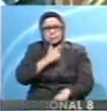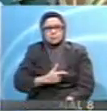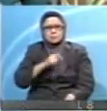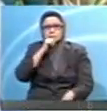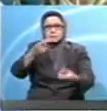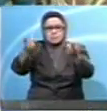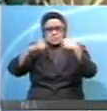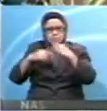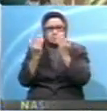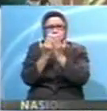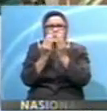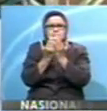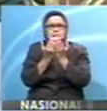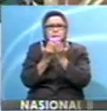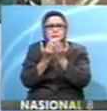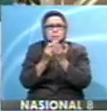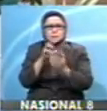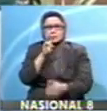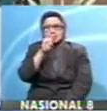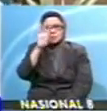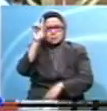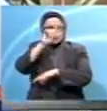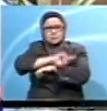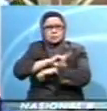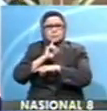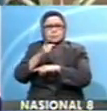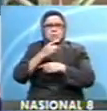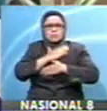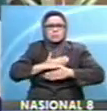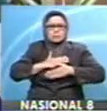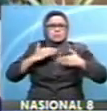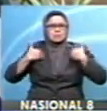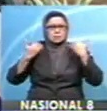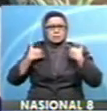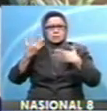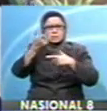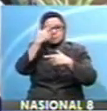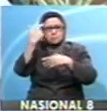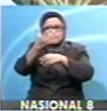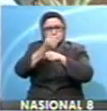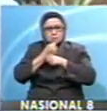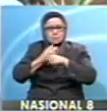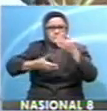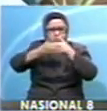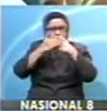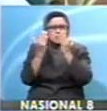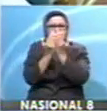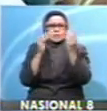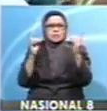seronok gembira masuk sekolah jumpa kawan-kawan sebelumang tak